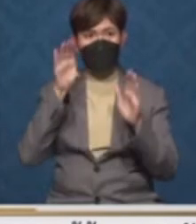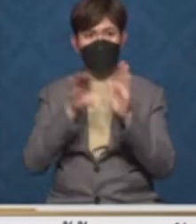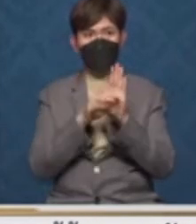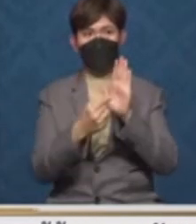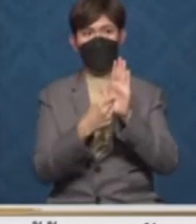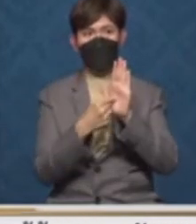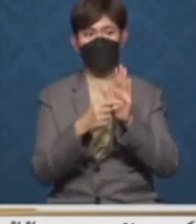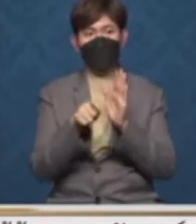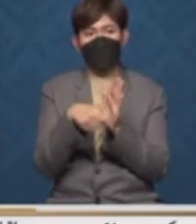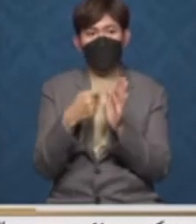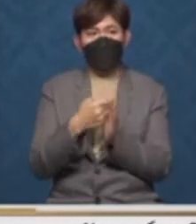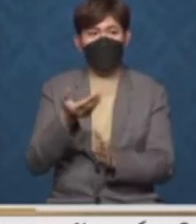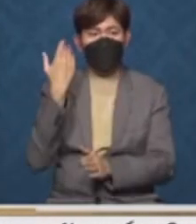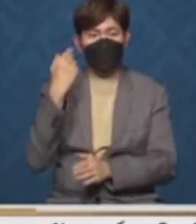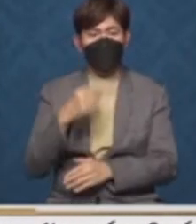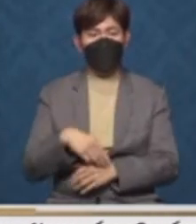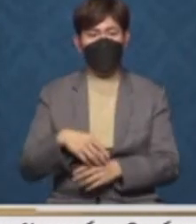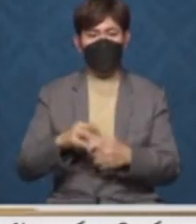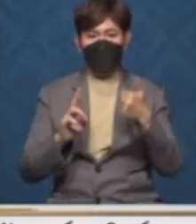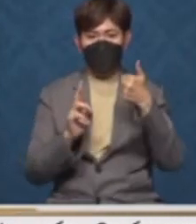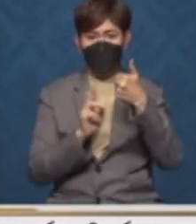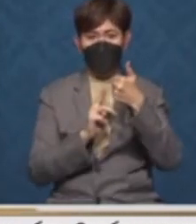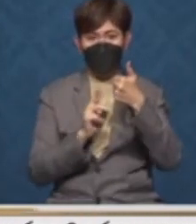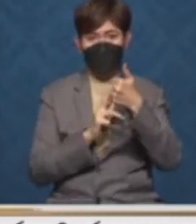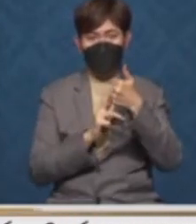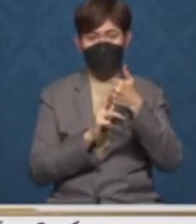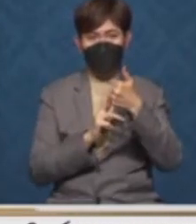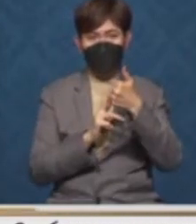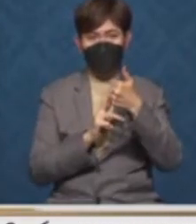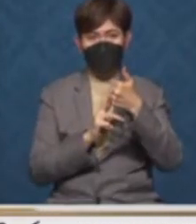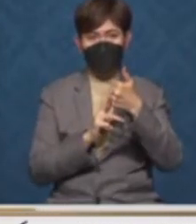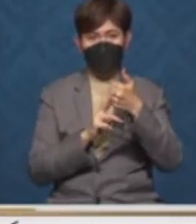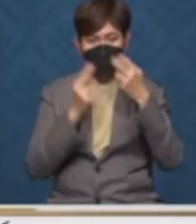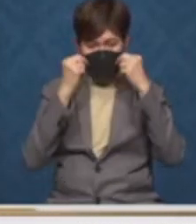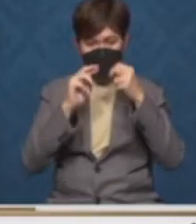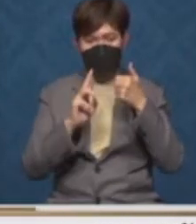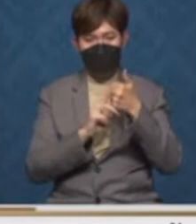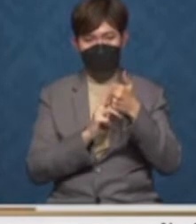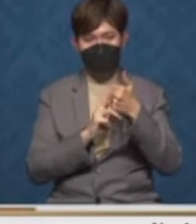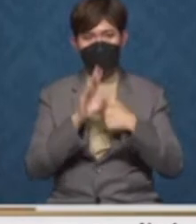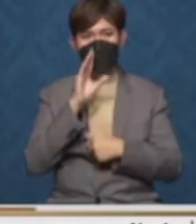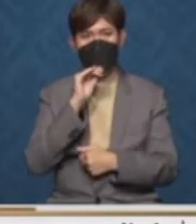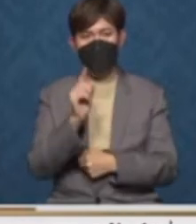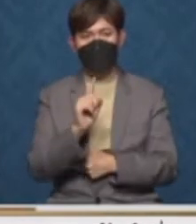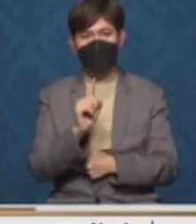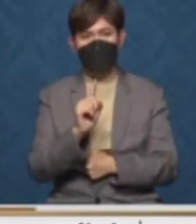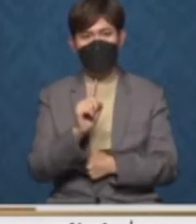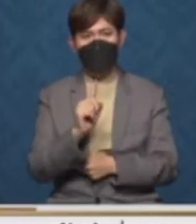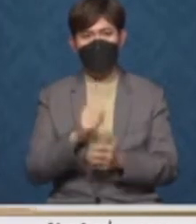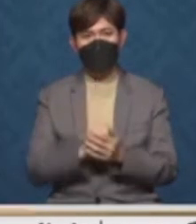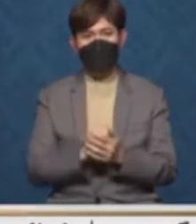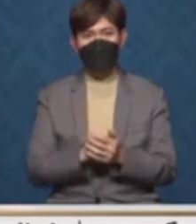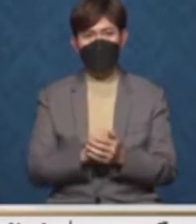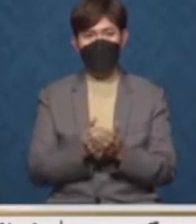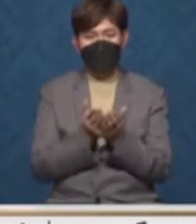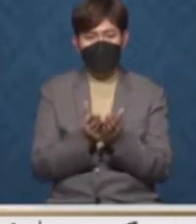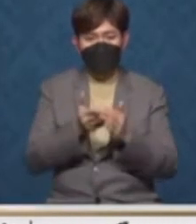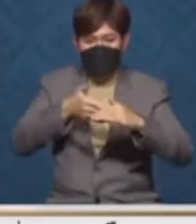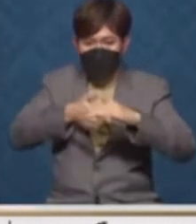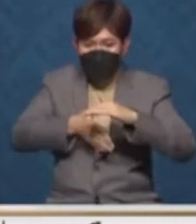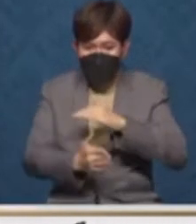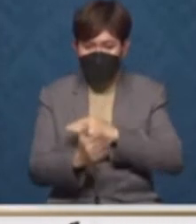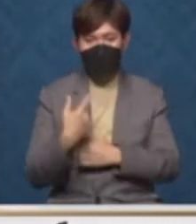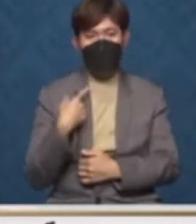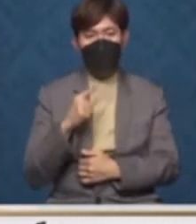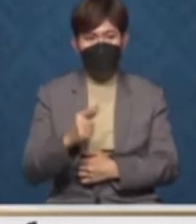ตอนนั้นลุงป้อมเป็นรองนายกด้วยนะครับลุงป้อมบอกว่ายังไงครับลุงป้อมบอกว่า ครับท่านประธานครับ เรือดำน้ำมีประโยชน์มาก ท่านประธ